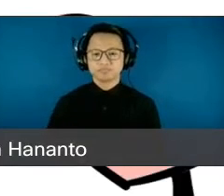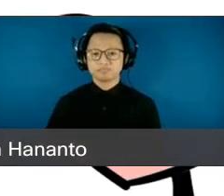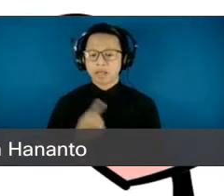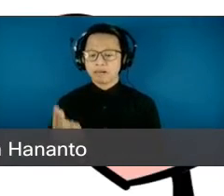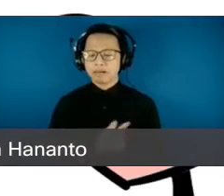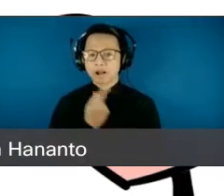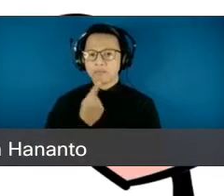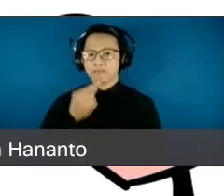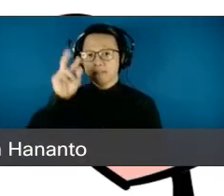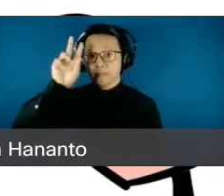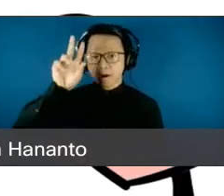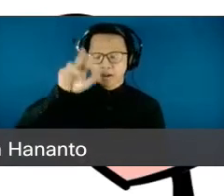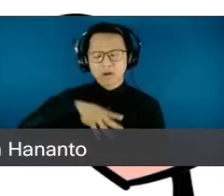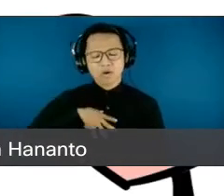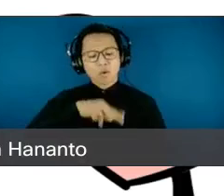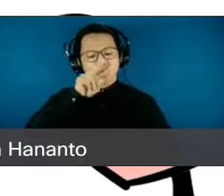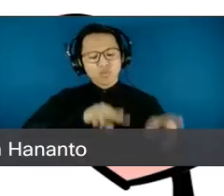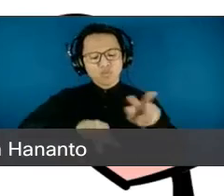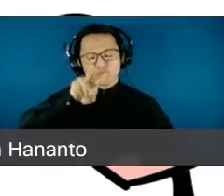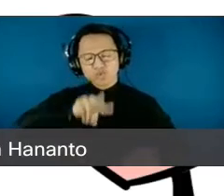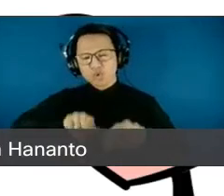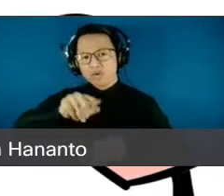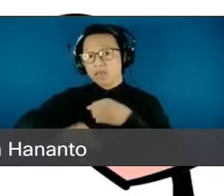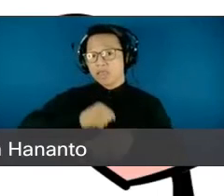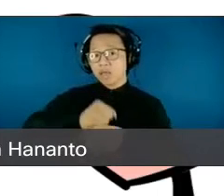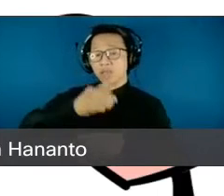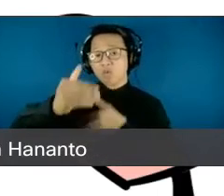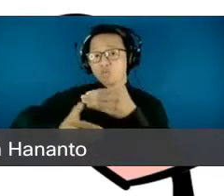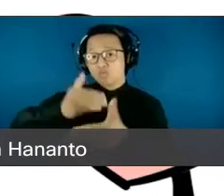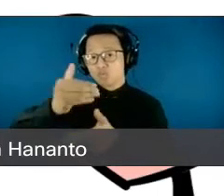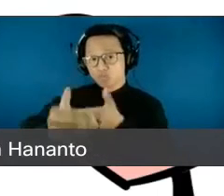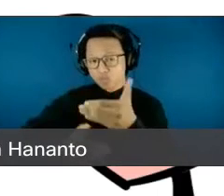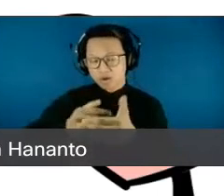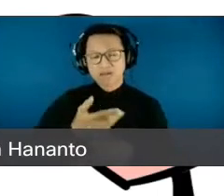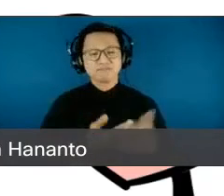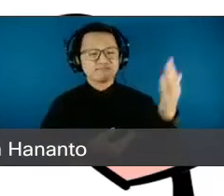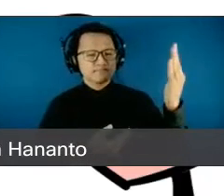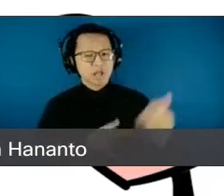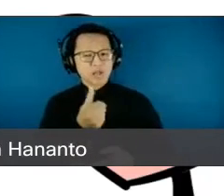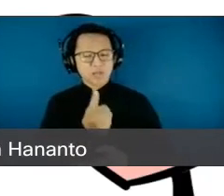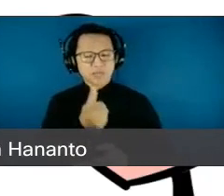berencana untuk melakukan survei ini setiap tahun agar supaya ini bisa menjadi lebih